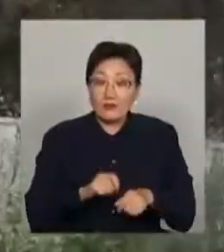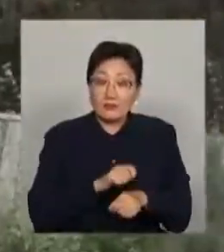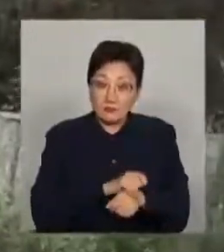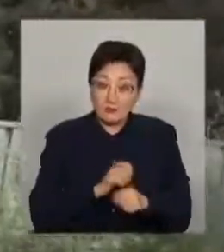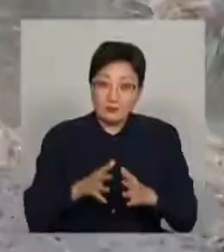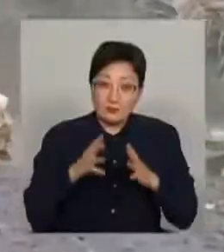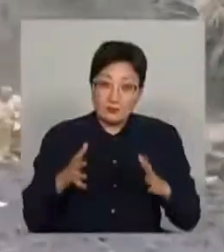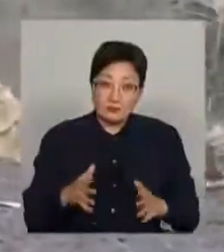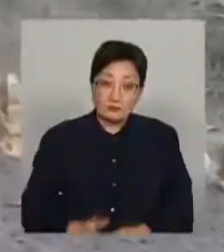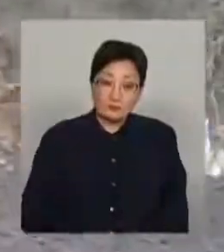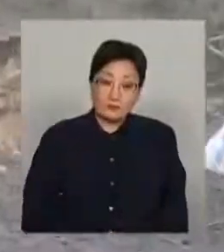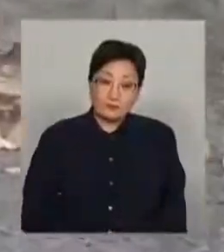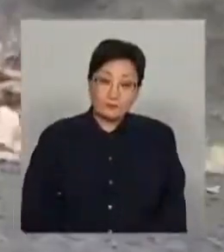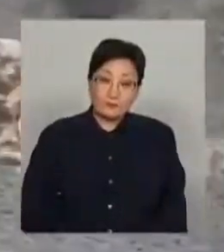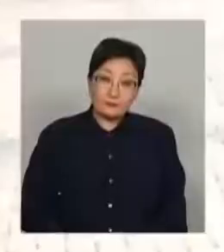асады.